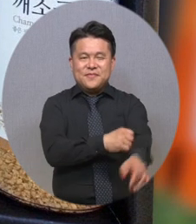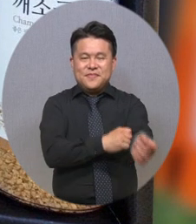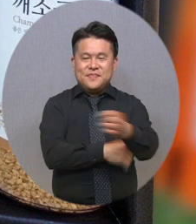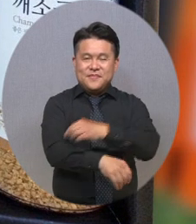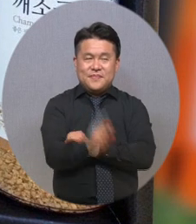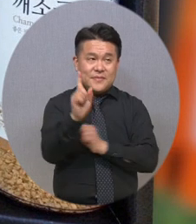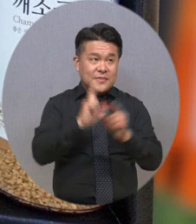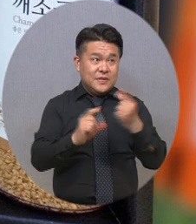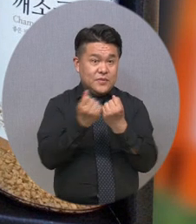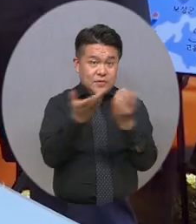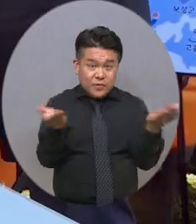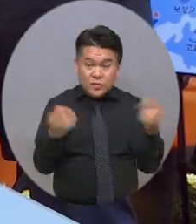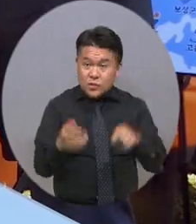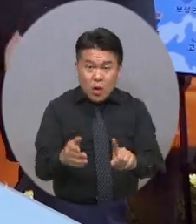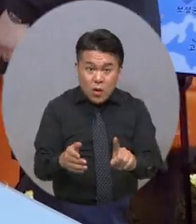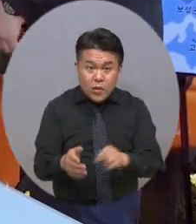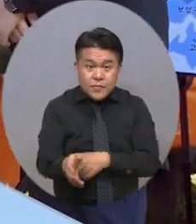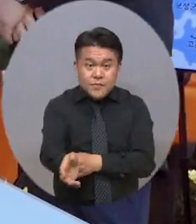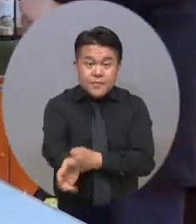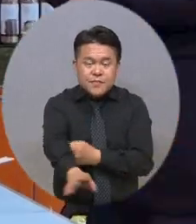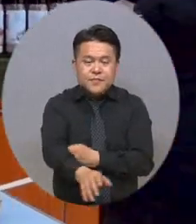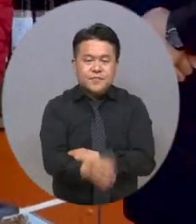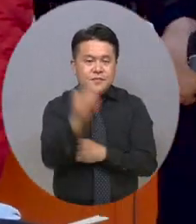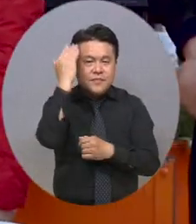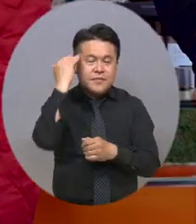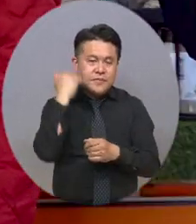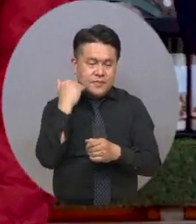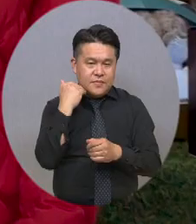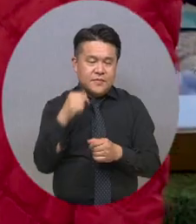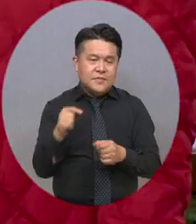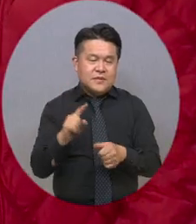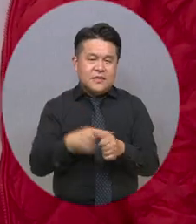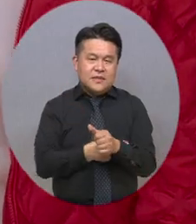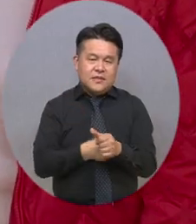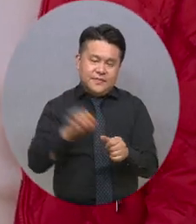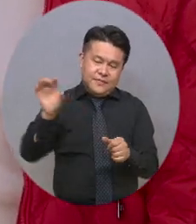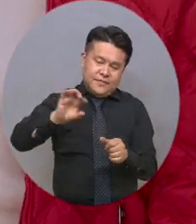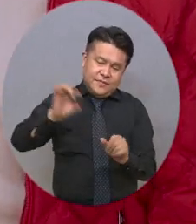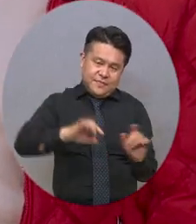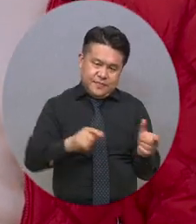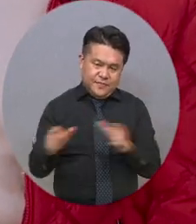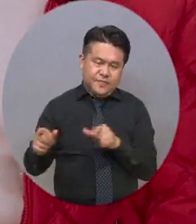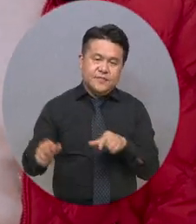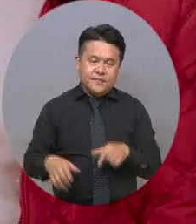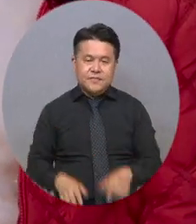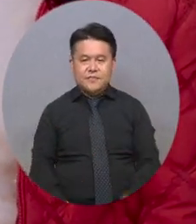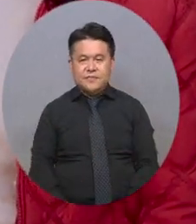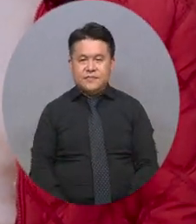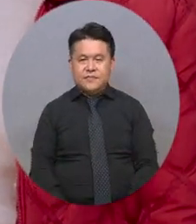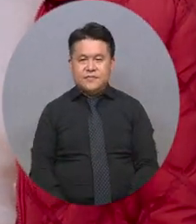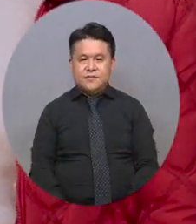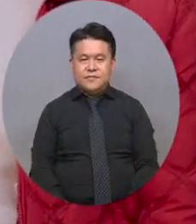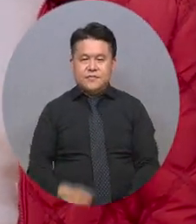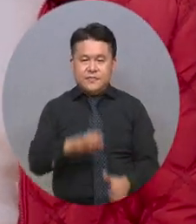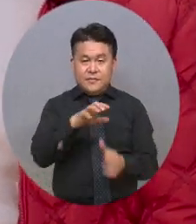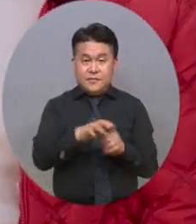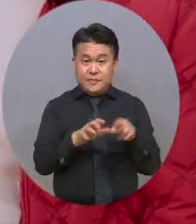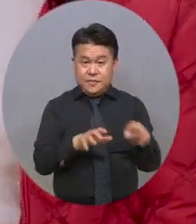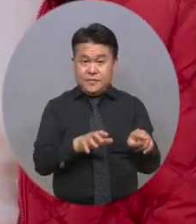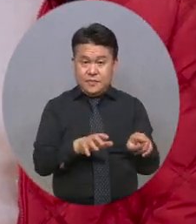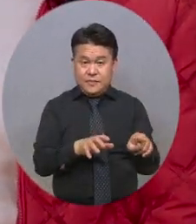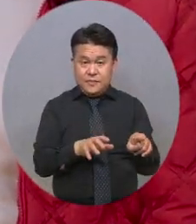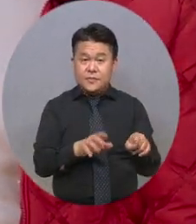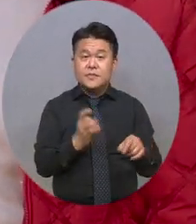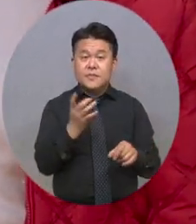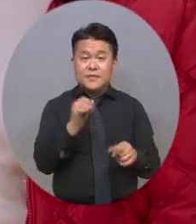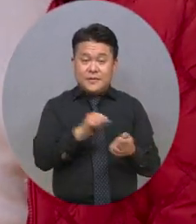네. 이것도 뭐야? 오. 국내산 천연 조미료예요. 이게 지금 저희 버섯. 이 버섯